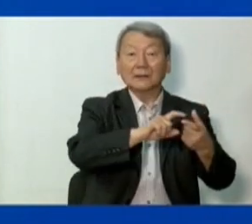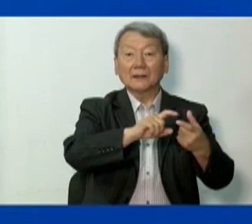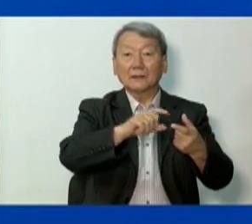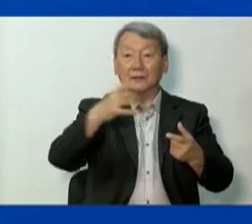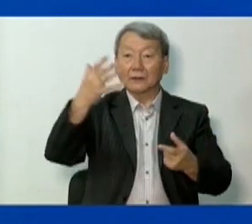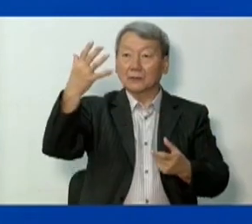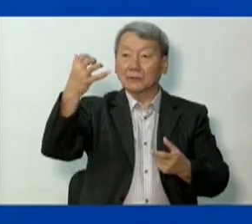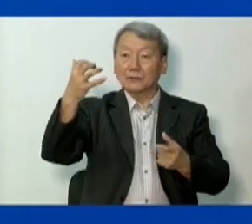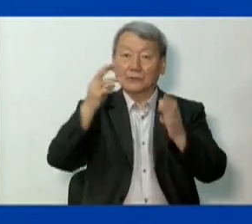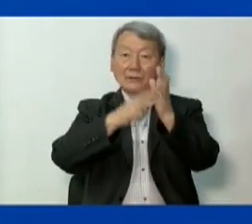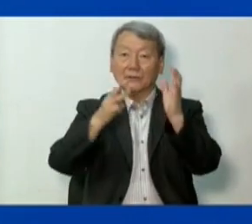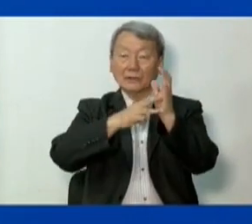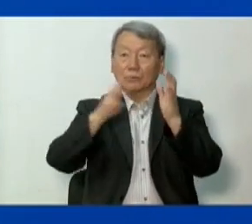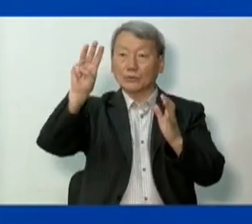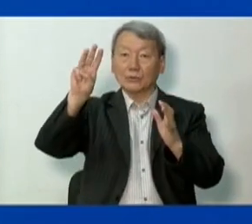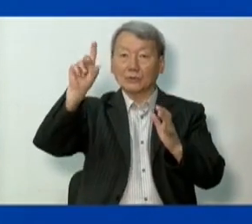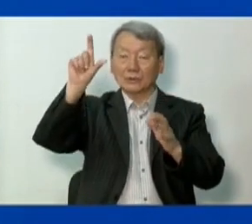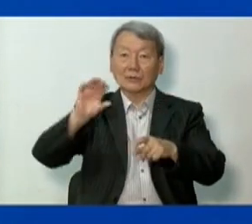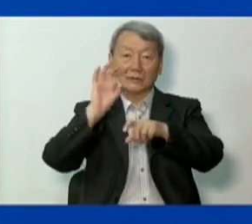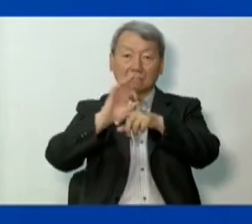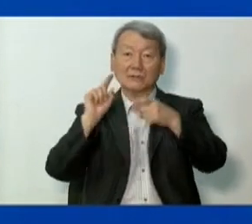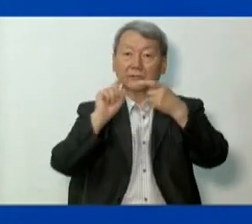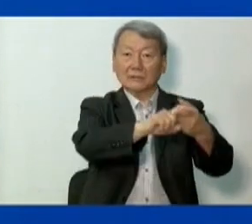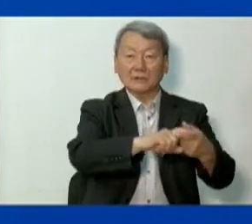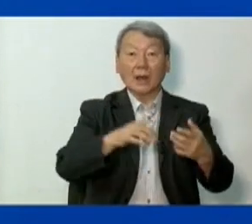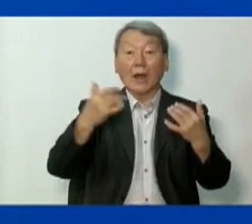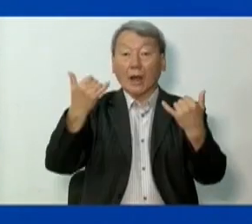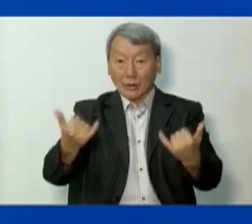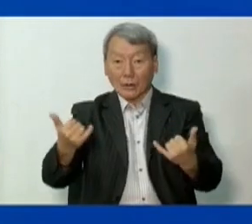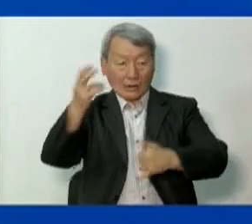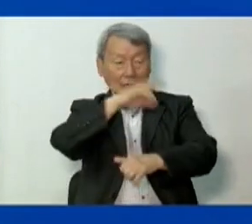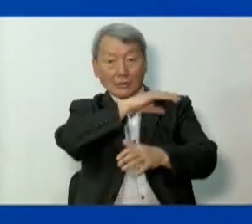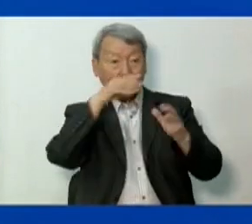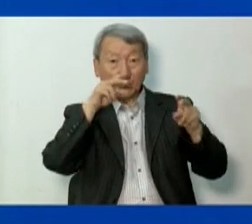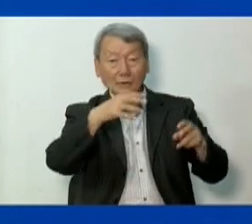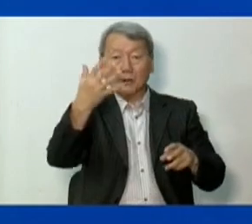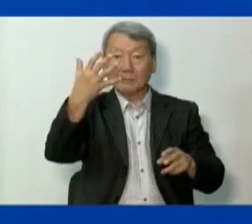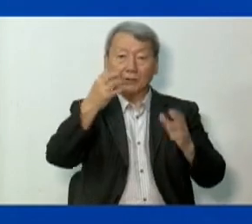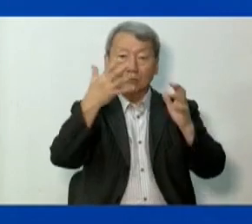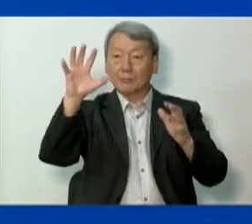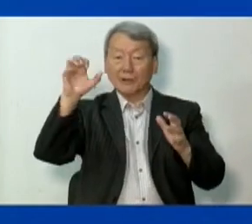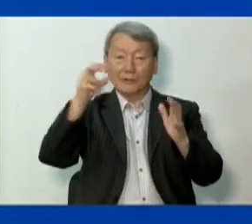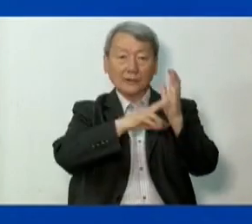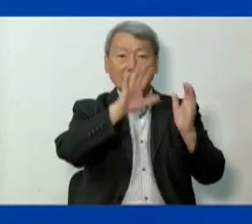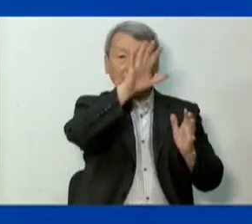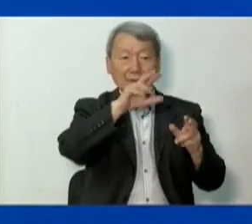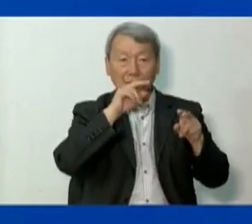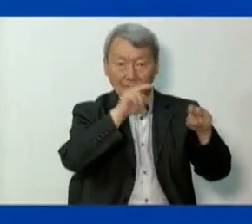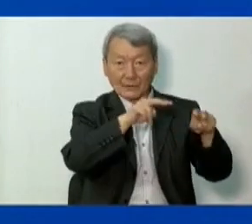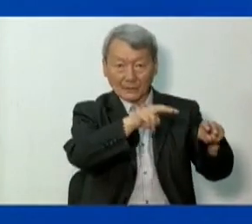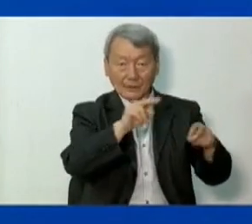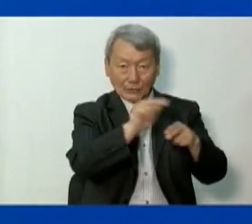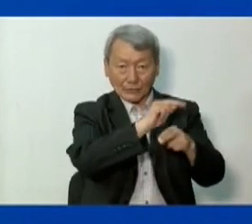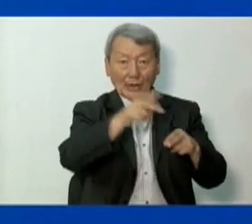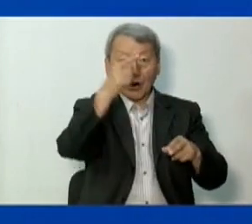саны 583'tü түздү. Бүгүнкү күндө стационарда 575 оору